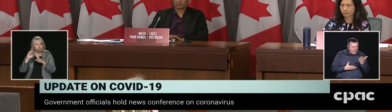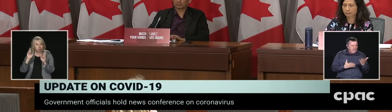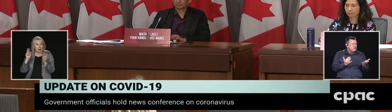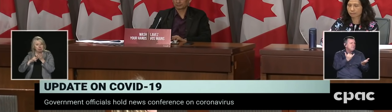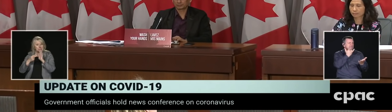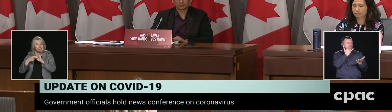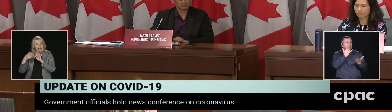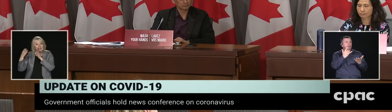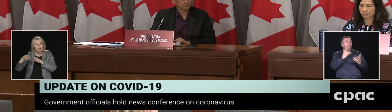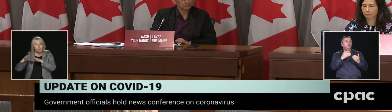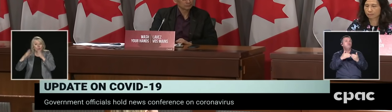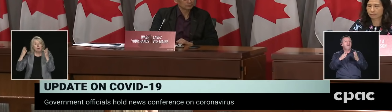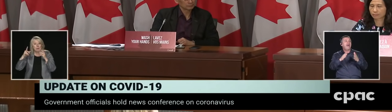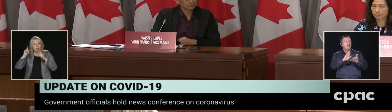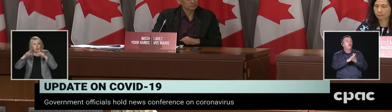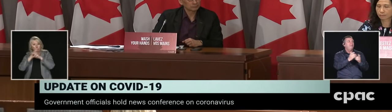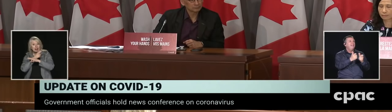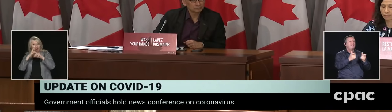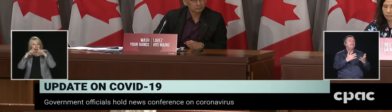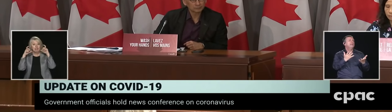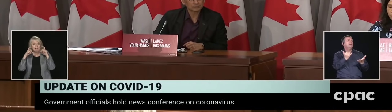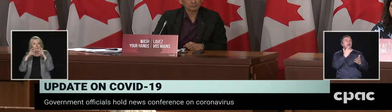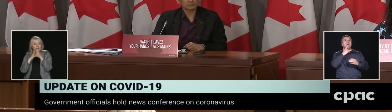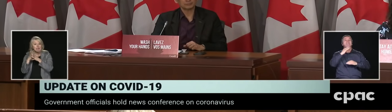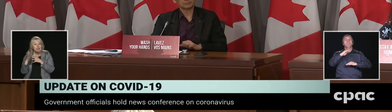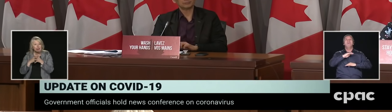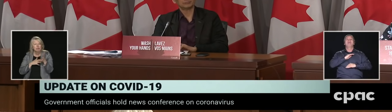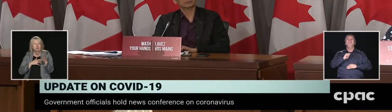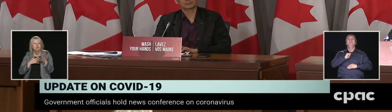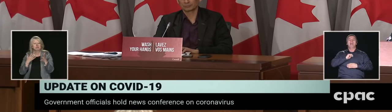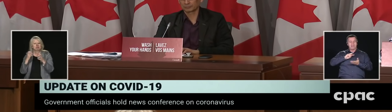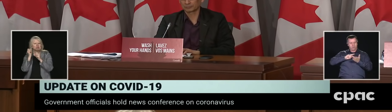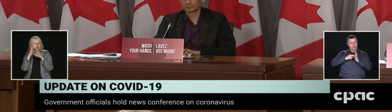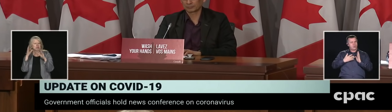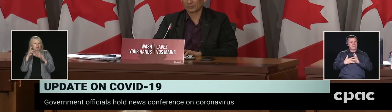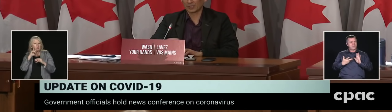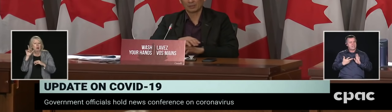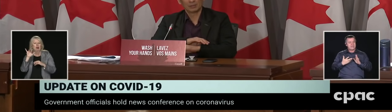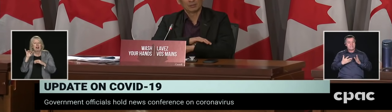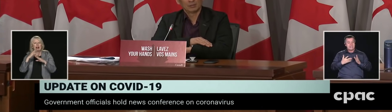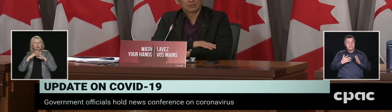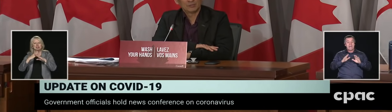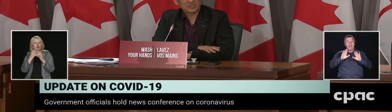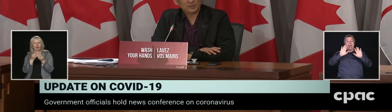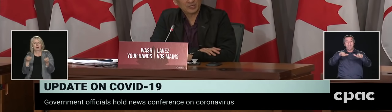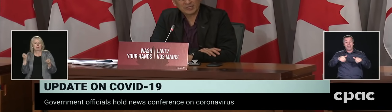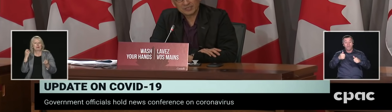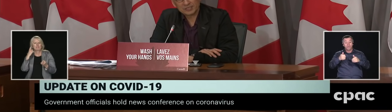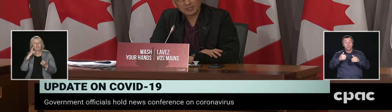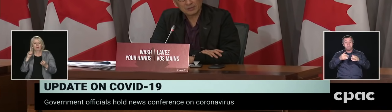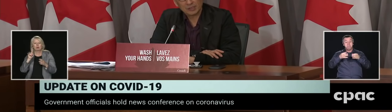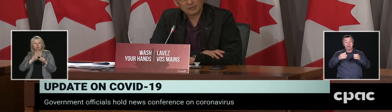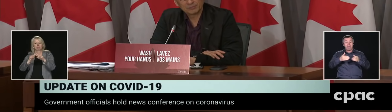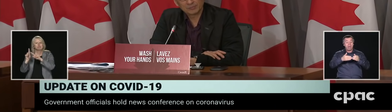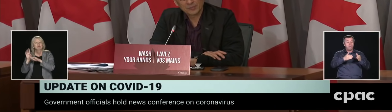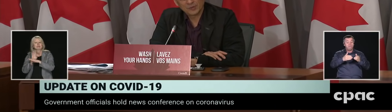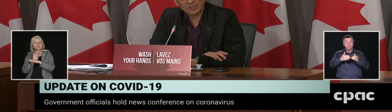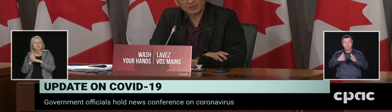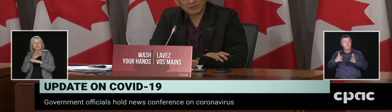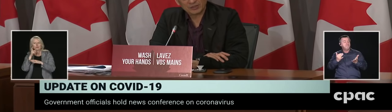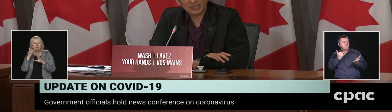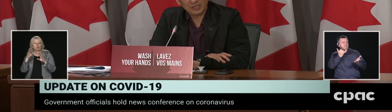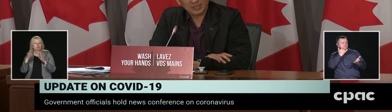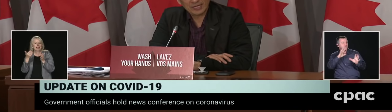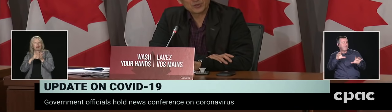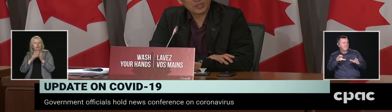la protection personnelle après ou pendant le déconfinement? Merci pour la question. On